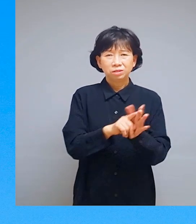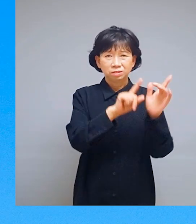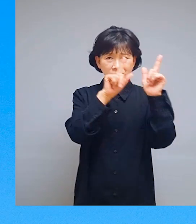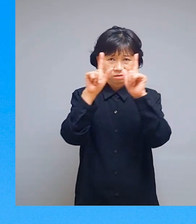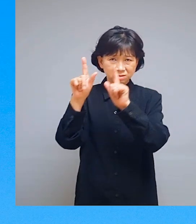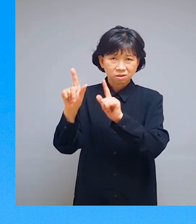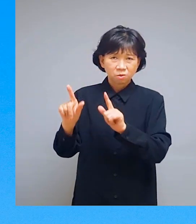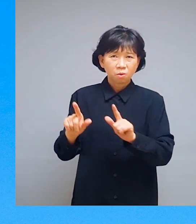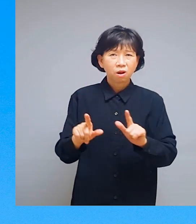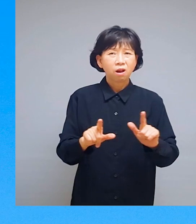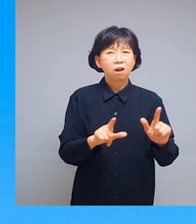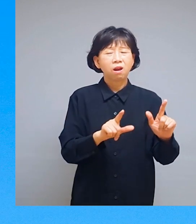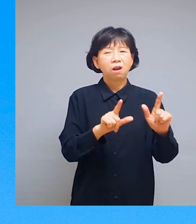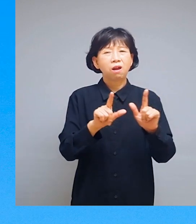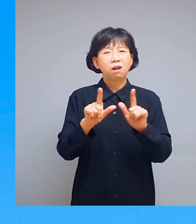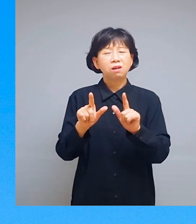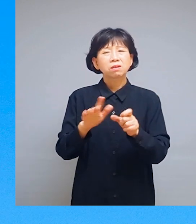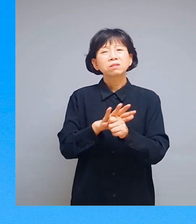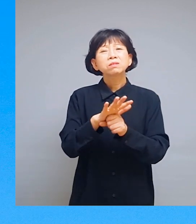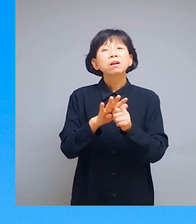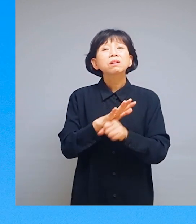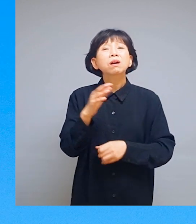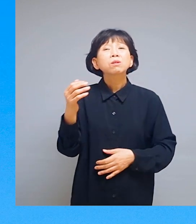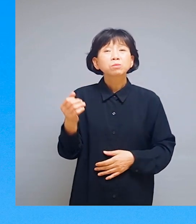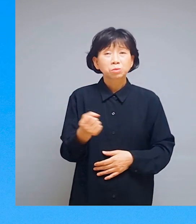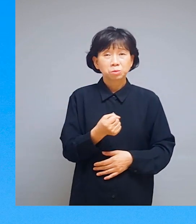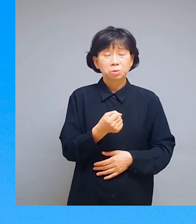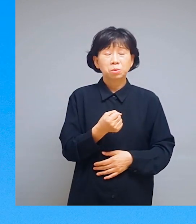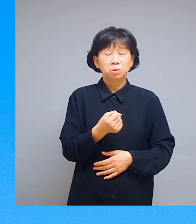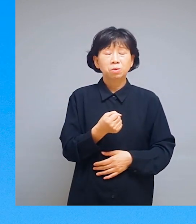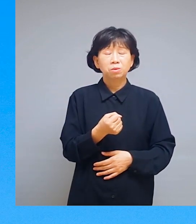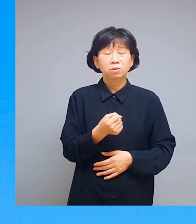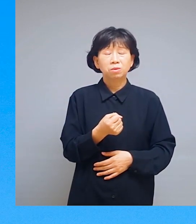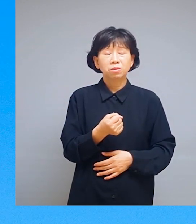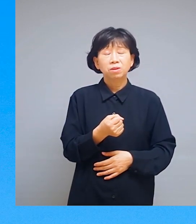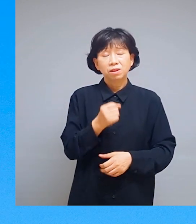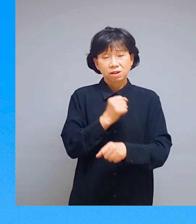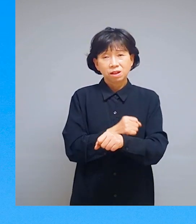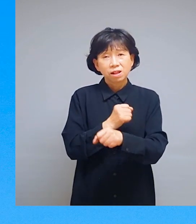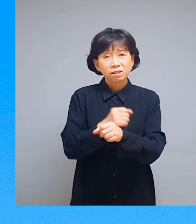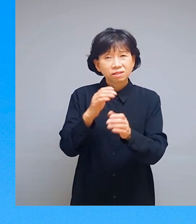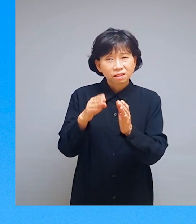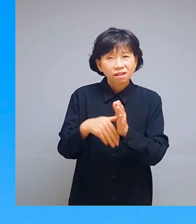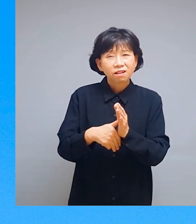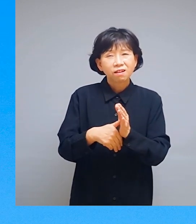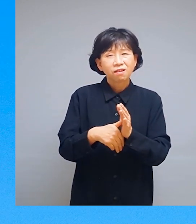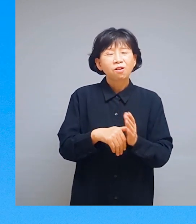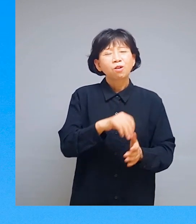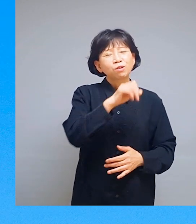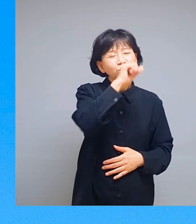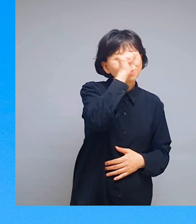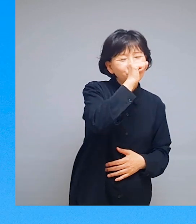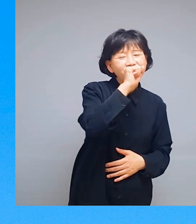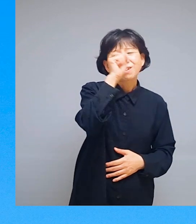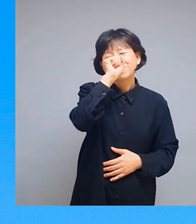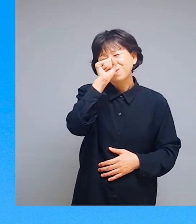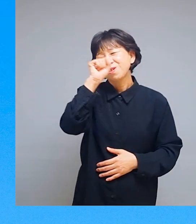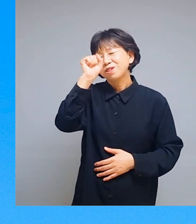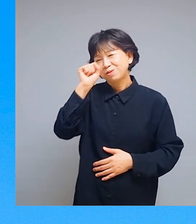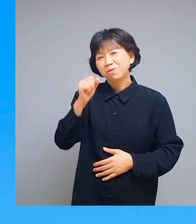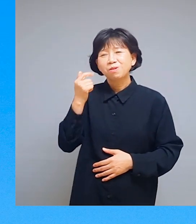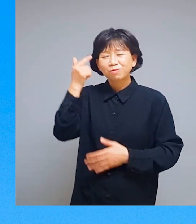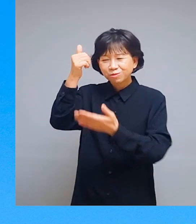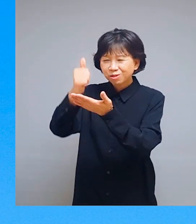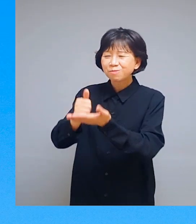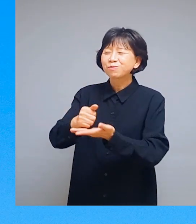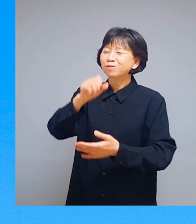신앙생활을 아주 사랑으로 했을 때는요 교회 뭐 목사님 보기 좋았어요. 장로님도 좋고 권사님도 좋고